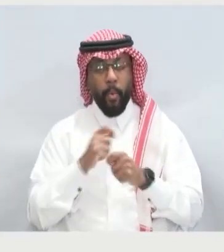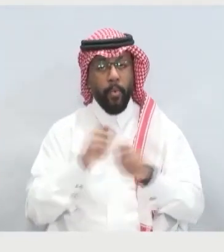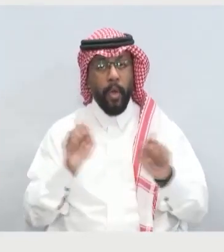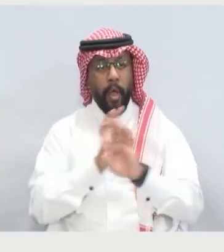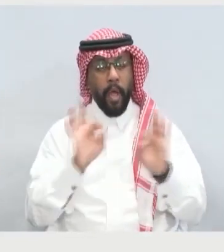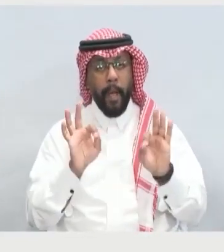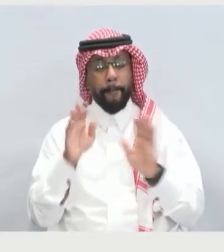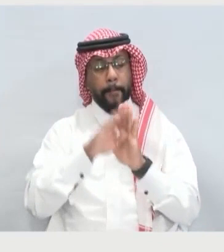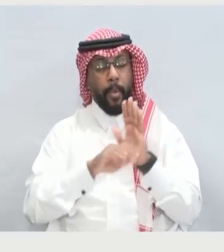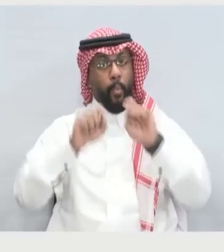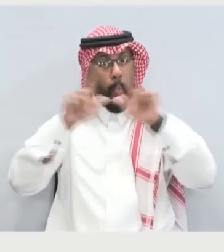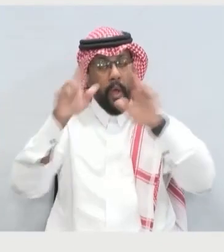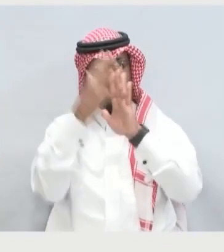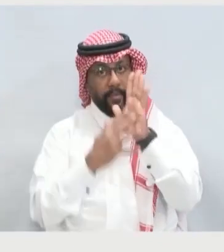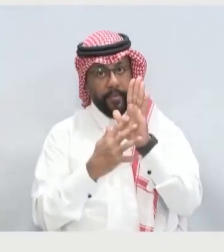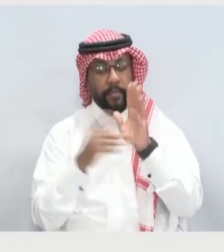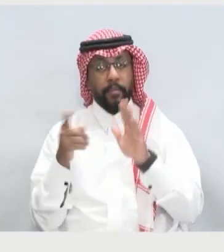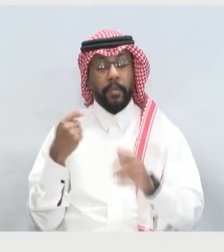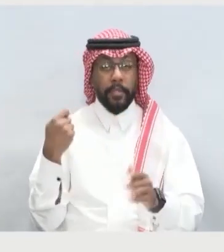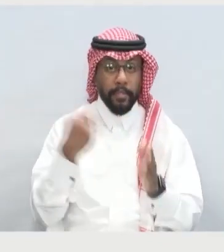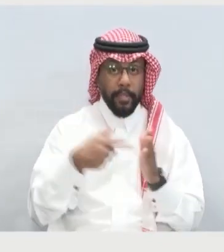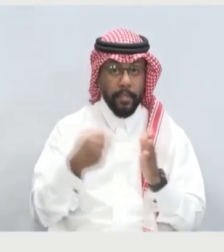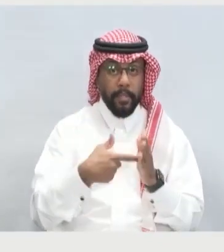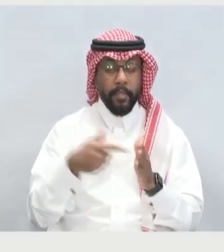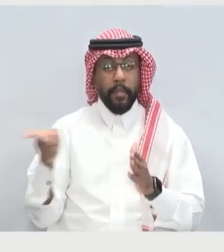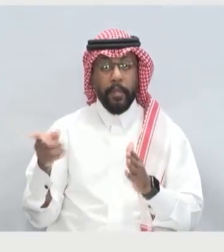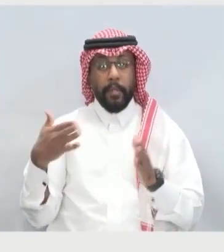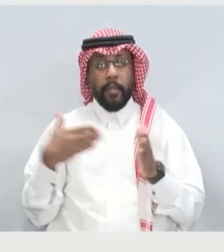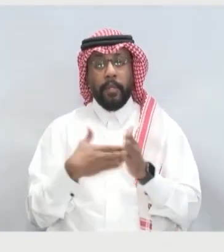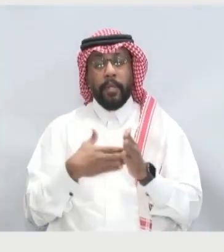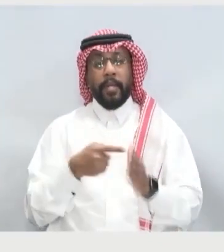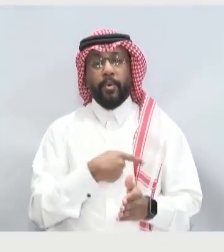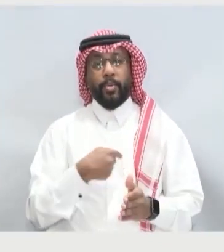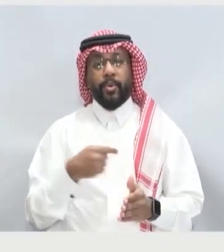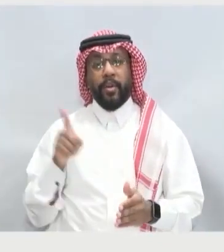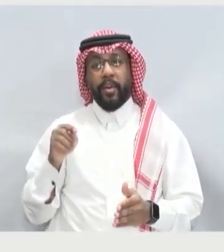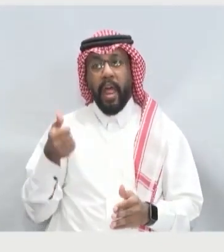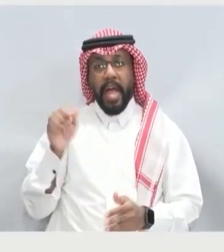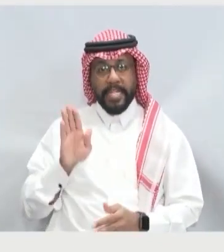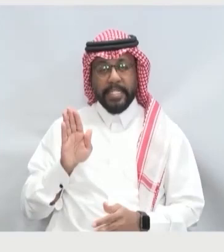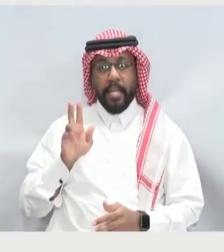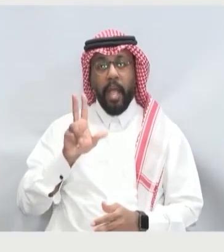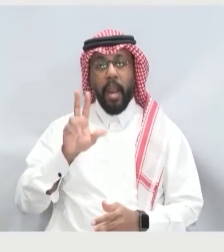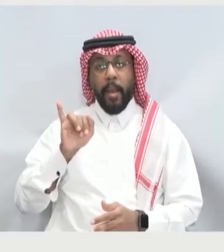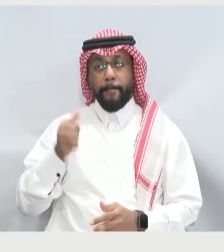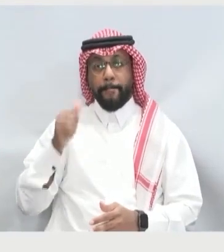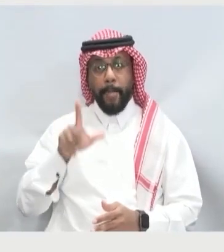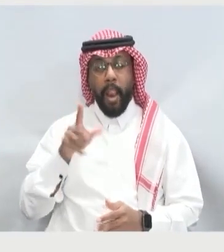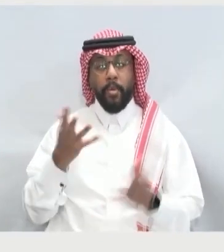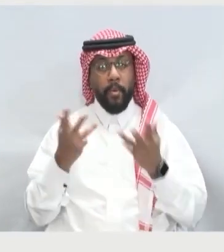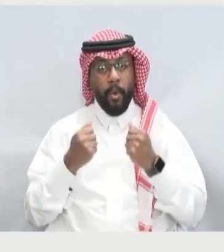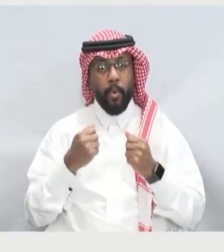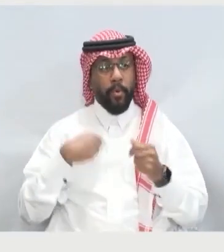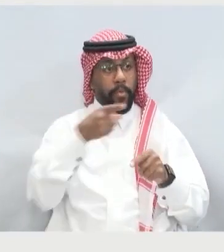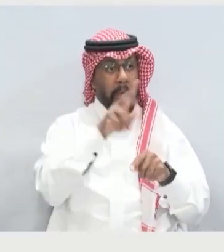المساهمين كما ذكرنا مساهم قد يقوم بدفع مبالغ وهو ايضا ما يسمى براس المال وكذلك قد يكون لدينا حقوق